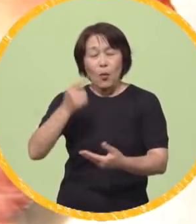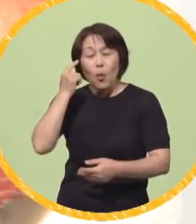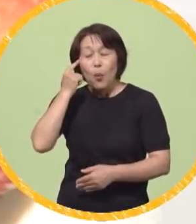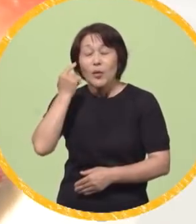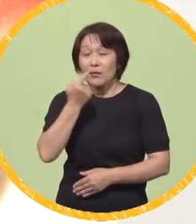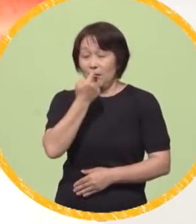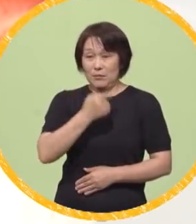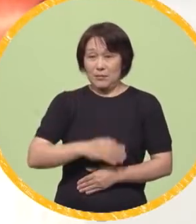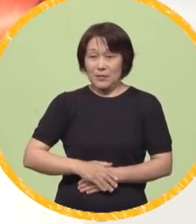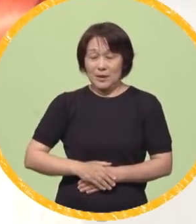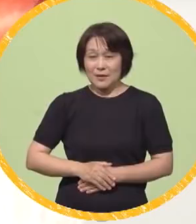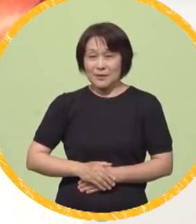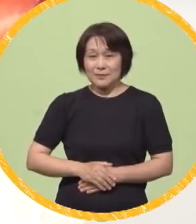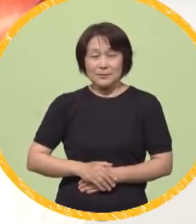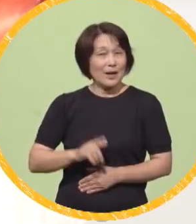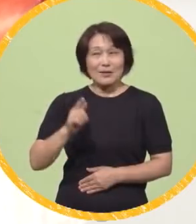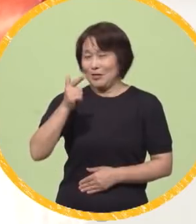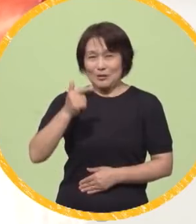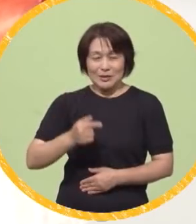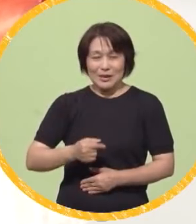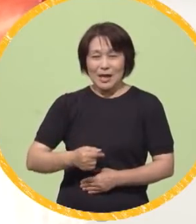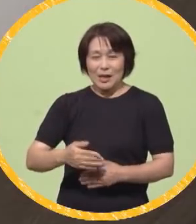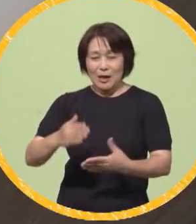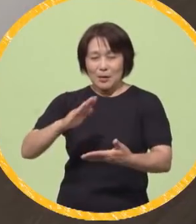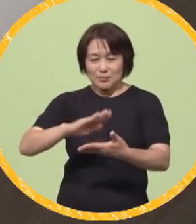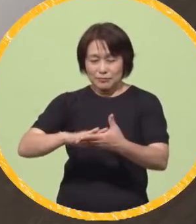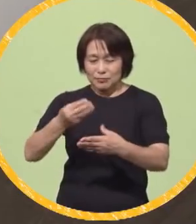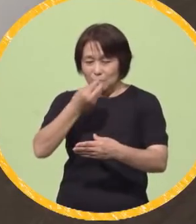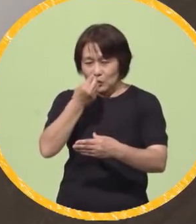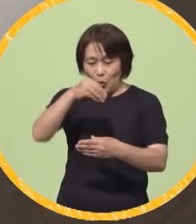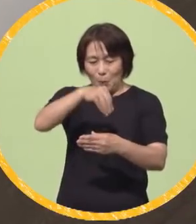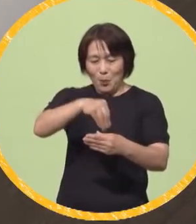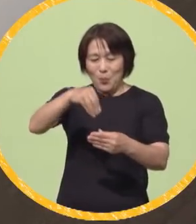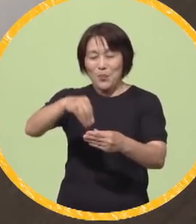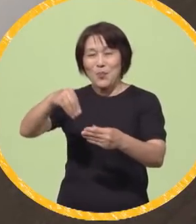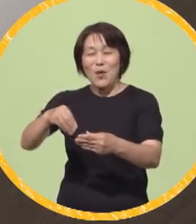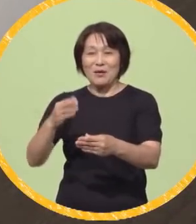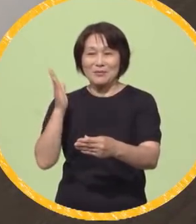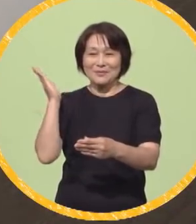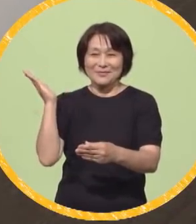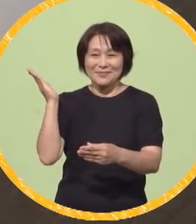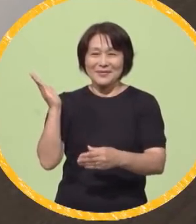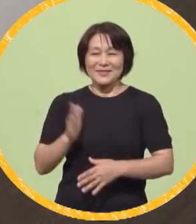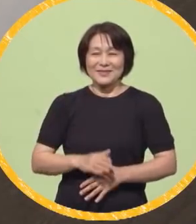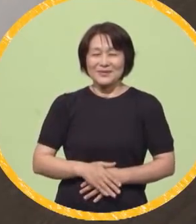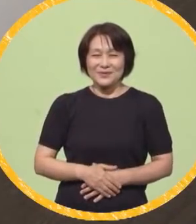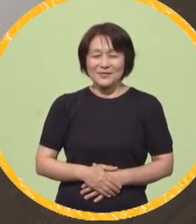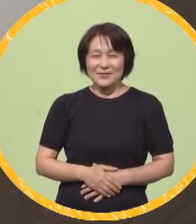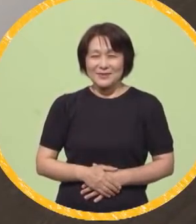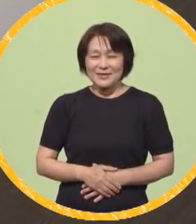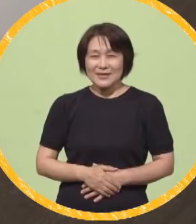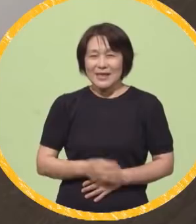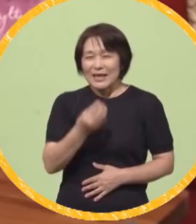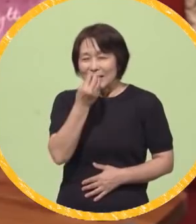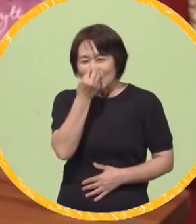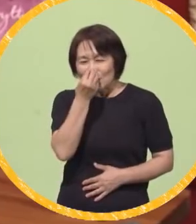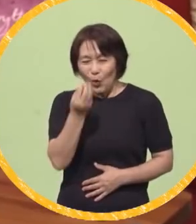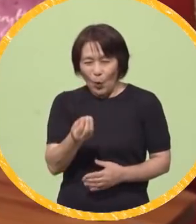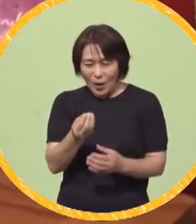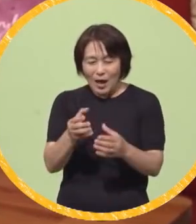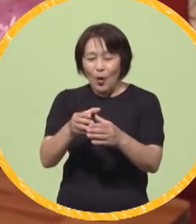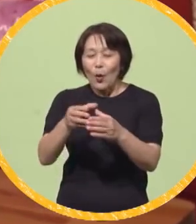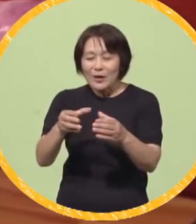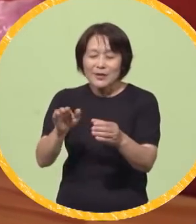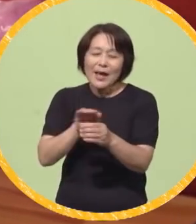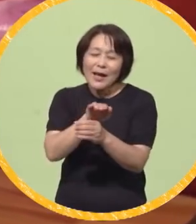るのかなって思ったら、まさかの上に乗ってるパターンのいちごサンドでしたね。 そうですね、いちごがとっても大きくてすごく可